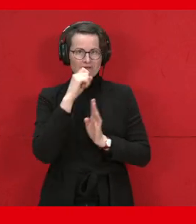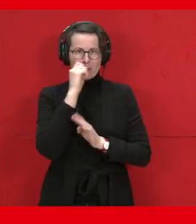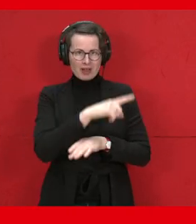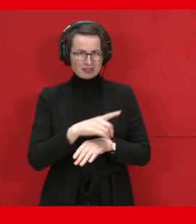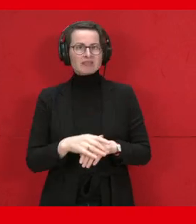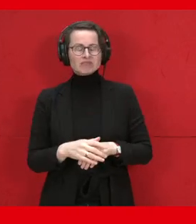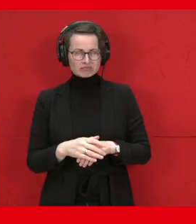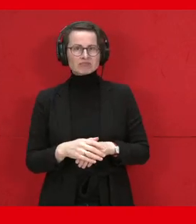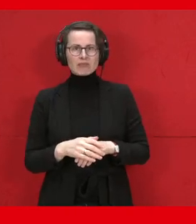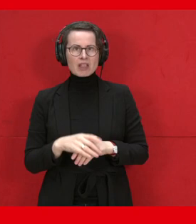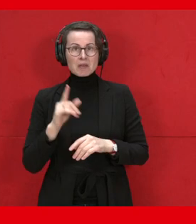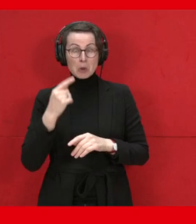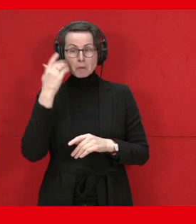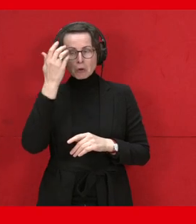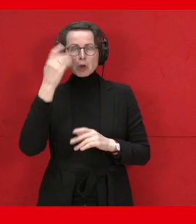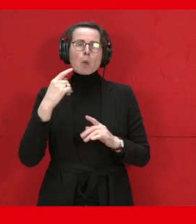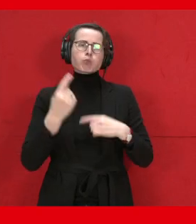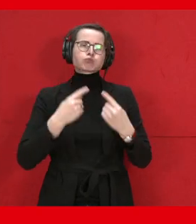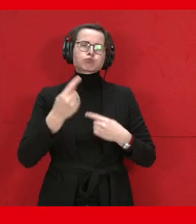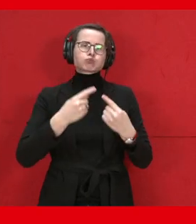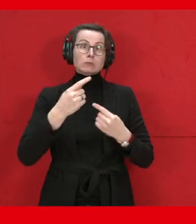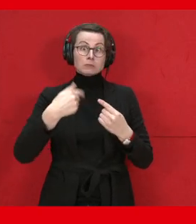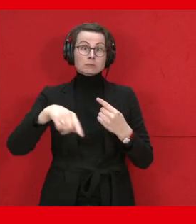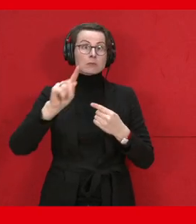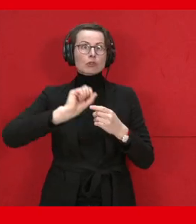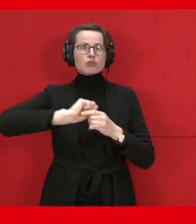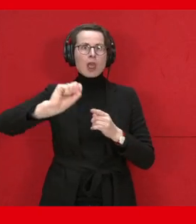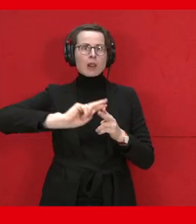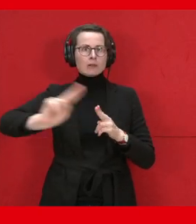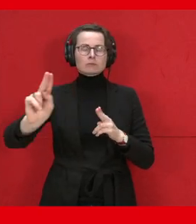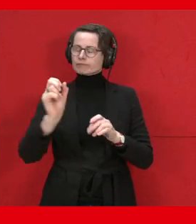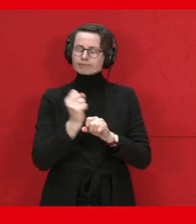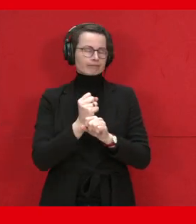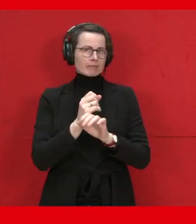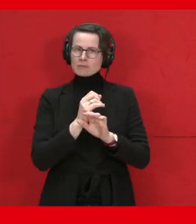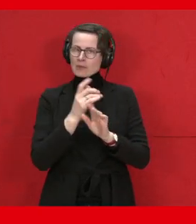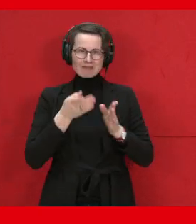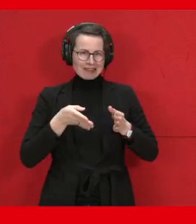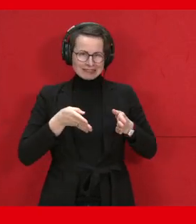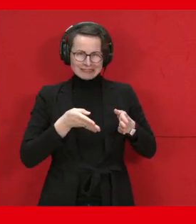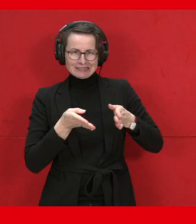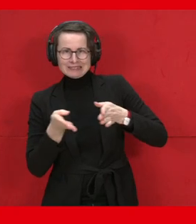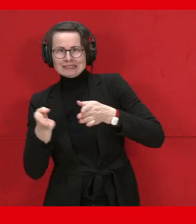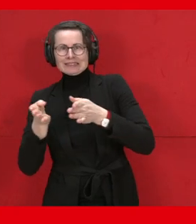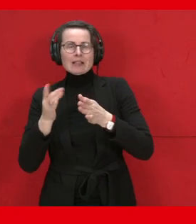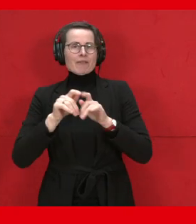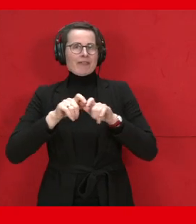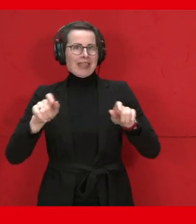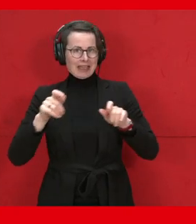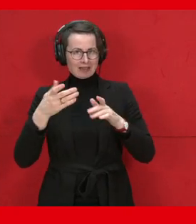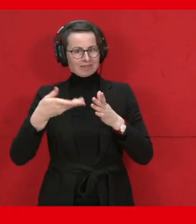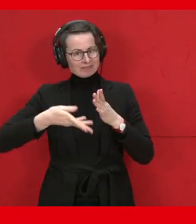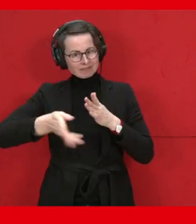nicht um eine leicht wieder zu korrigierende Entscheidung, sondern es geht darum, welchen Weg unser Land in den nächsten Jahrzehnten einschlägt.